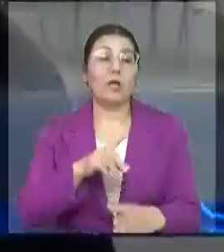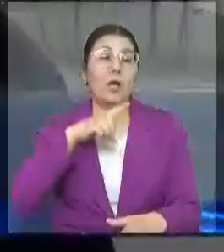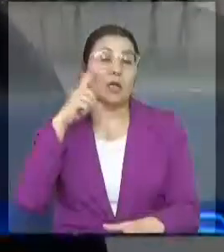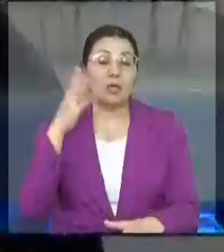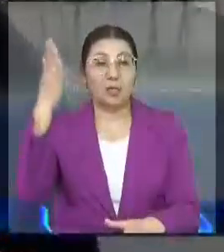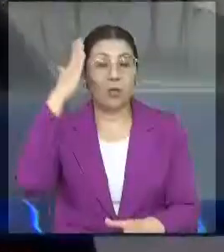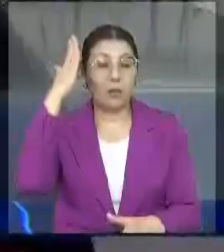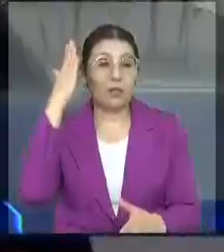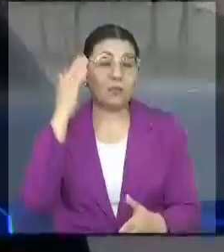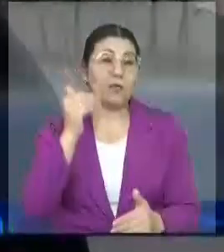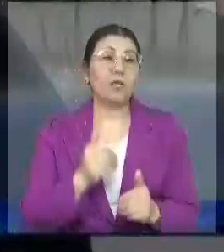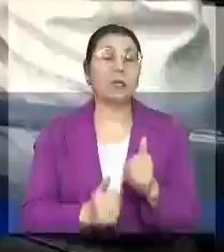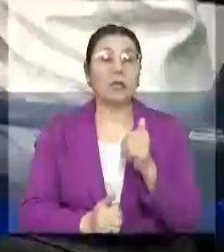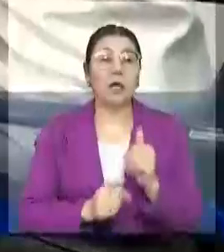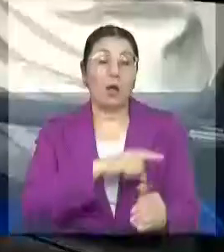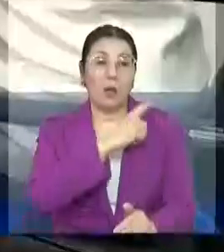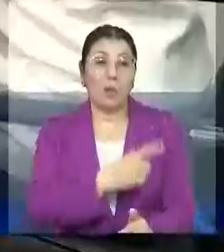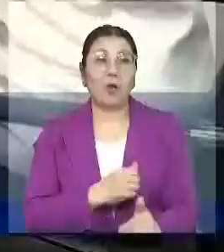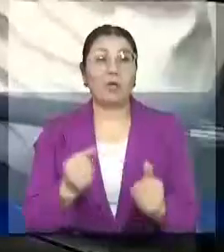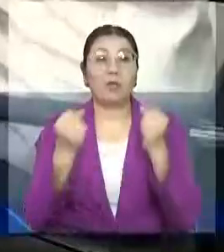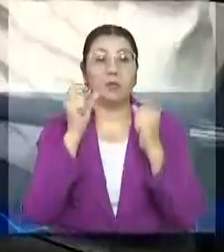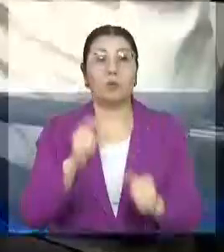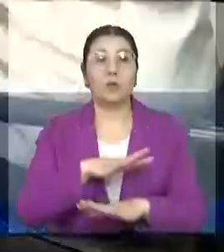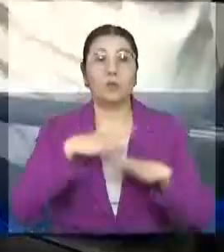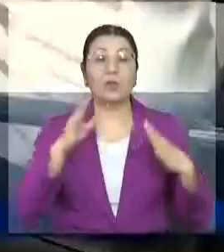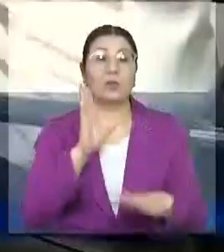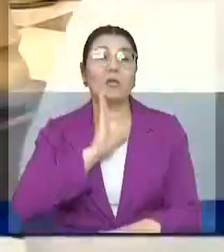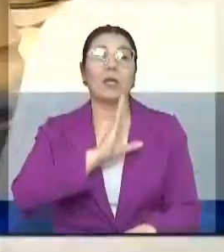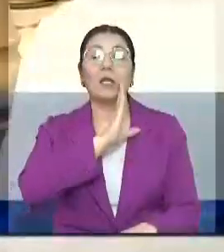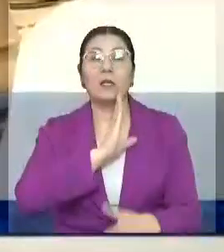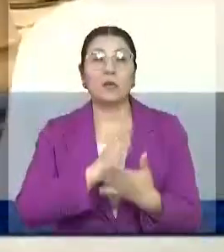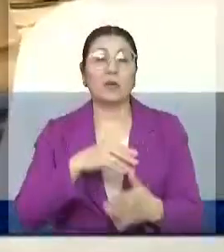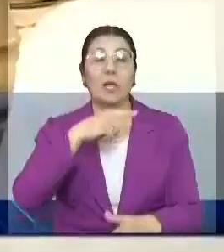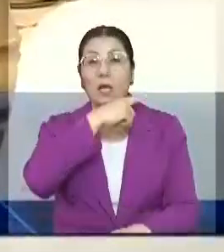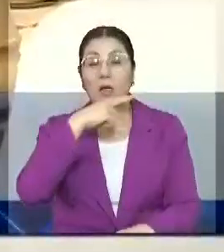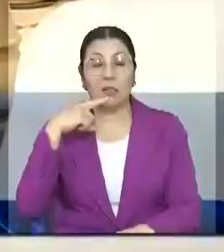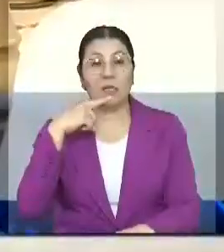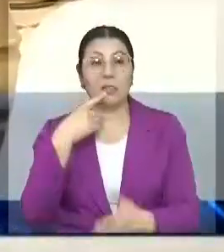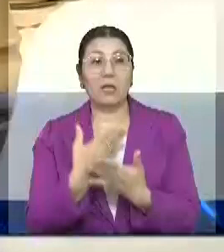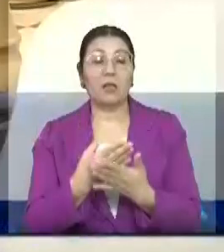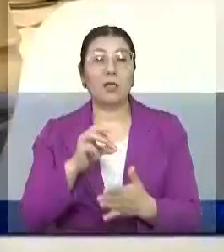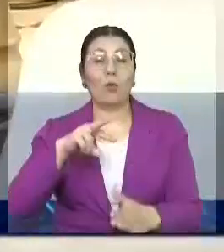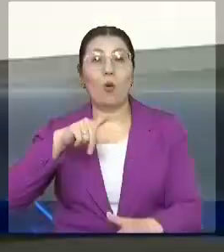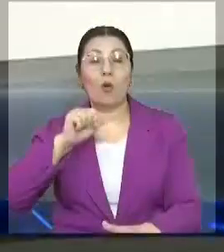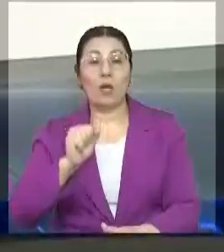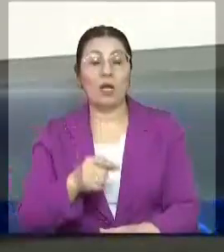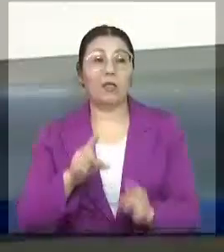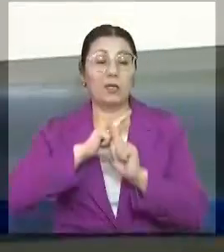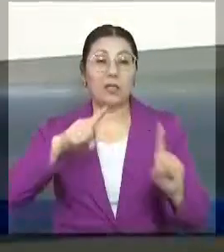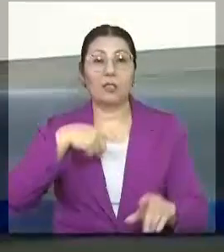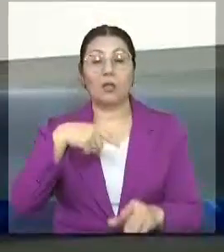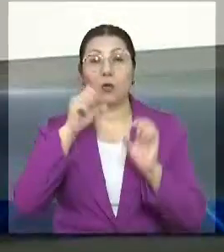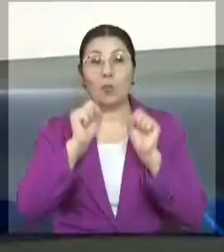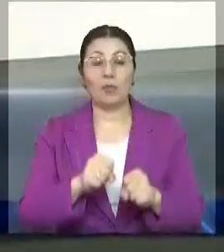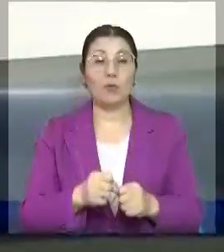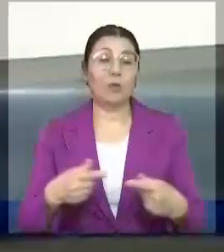ойлап, шебер ойнайтын спортшылар көп. Ал әйелдер арасында ресейлік Полина Шувалова мен Ольга Баделкіні ерекше атап өтуге болады. Оларға